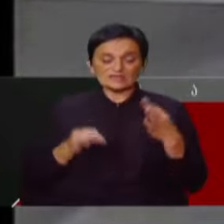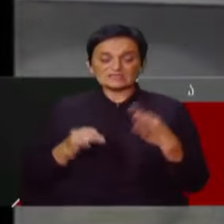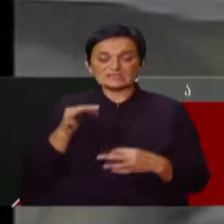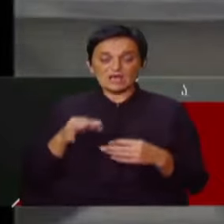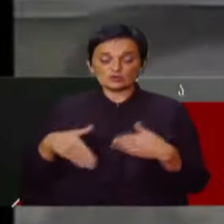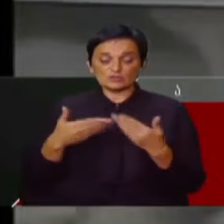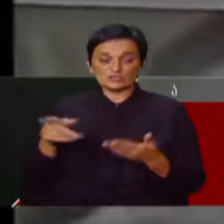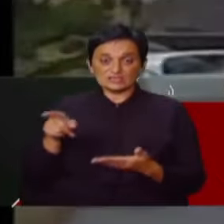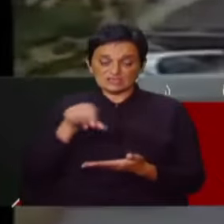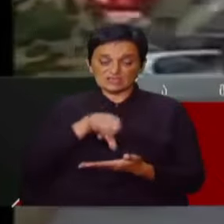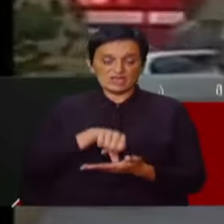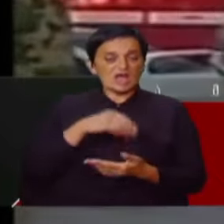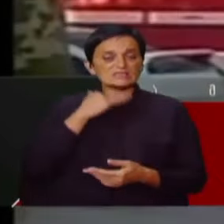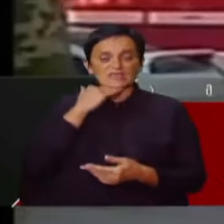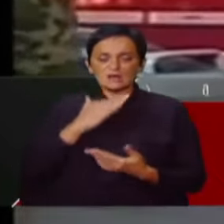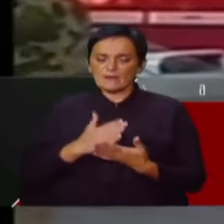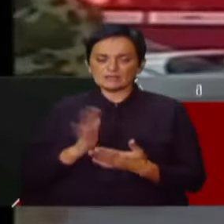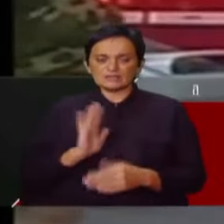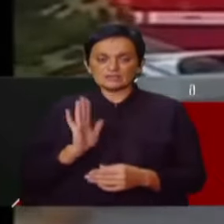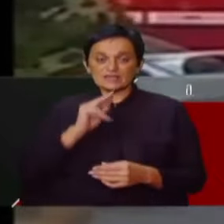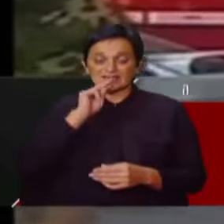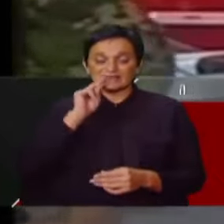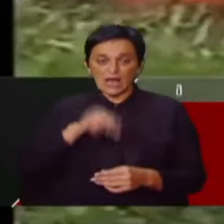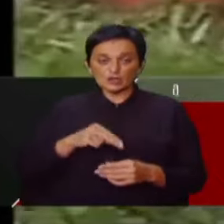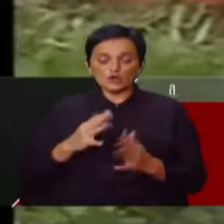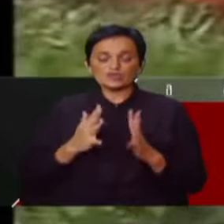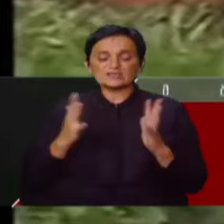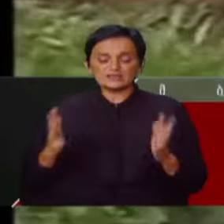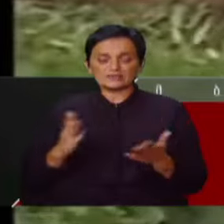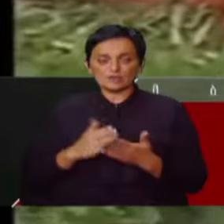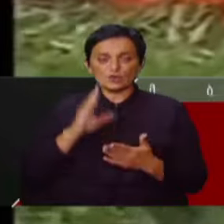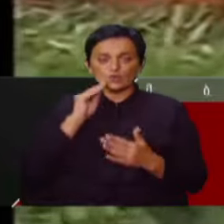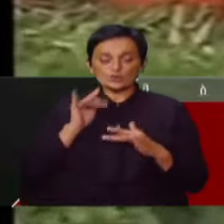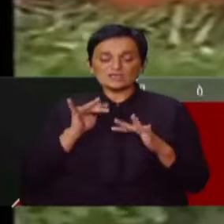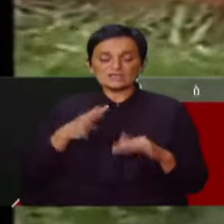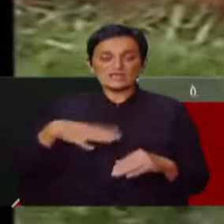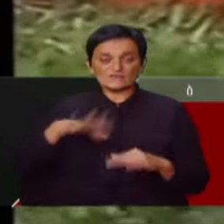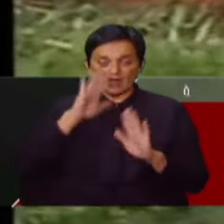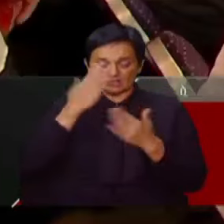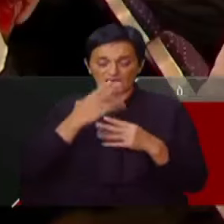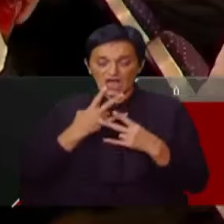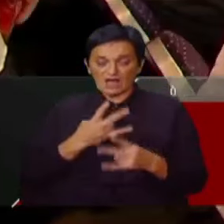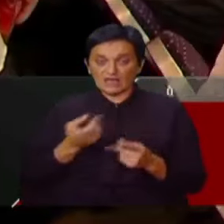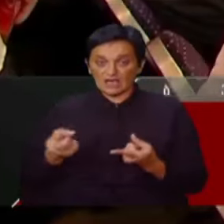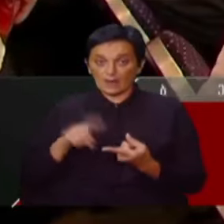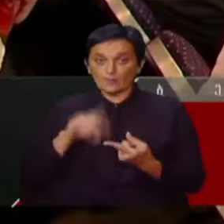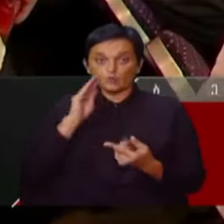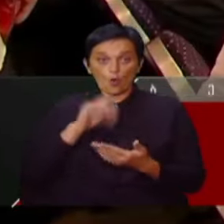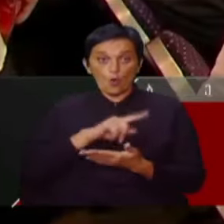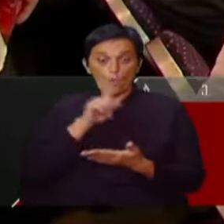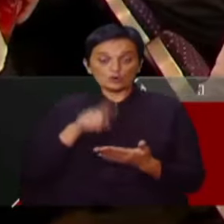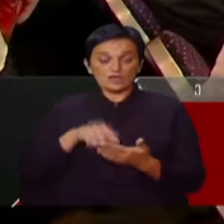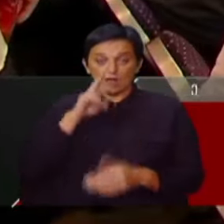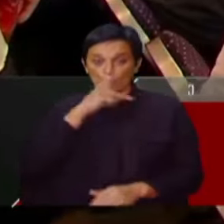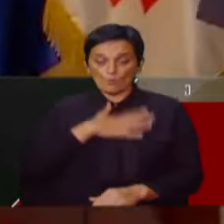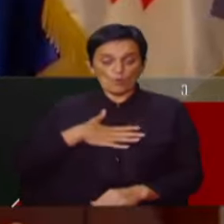სასამართლო წინაშე წარდგომა, ეს საკმარისი არაა, რადგან დანაშაული უფრო დიდია, როცა საქმე ქვეყნის ღალატს ეხება. ხოლო როცა საკითხი